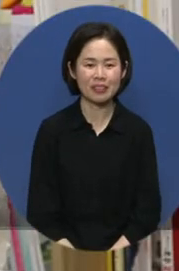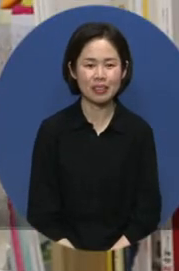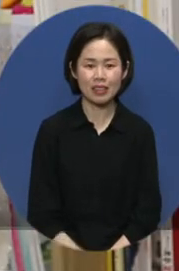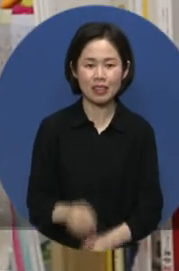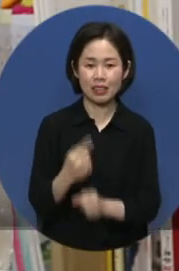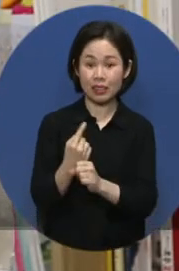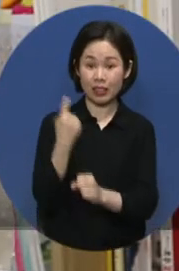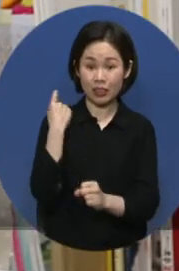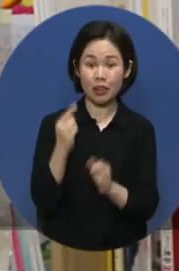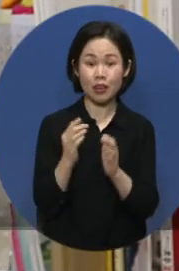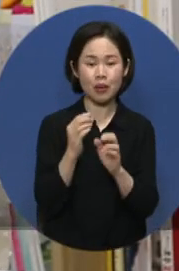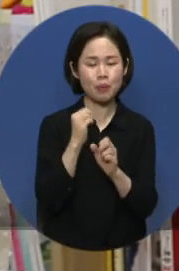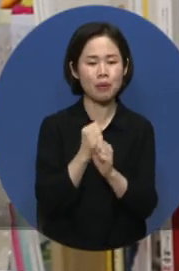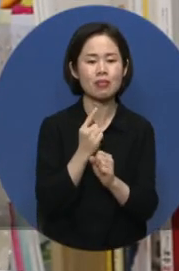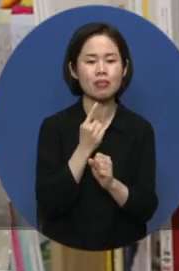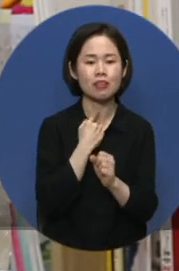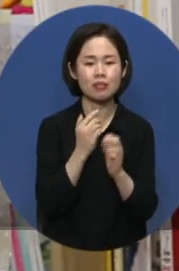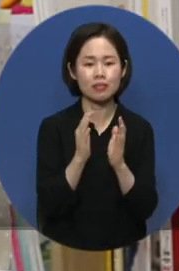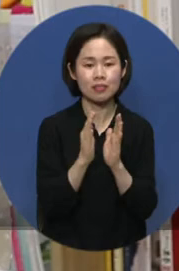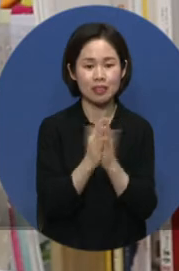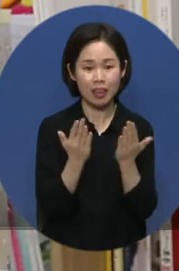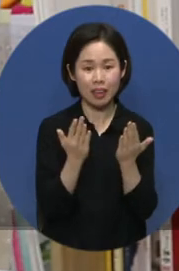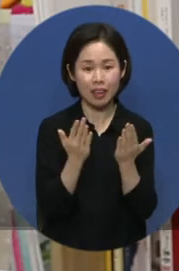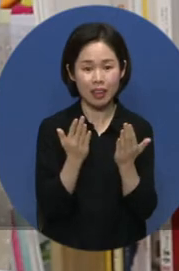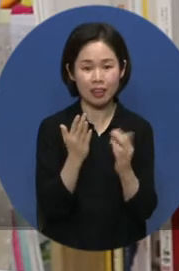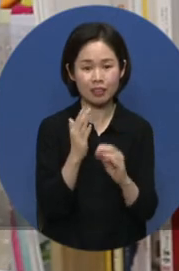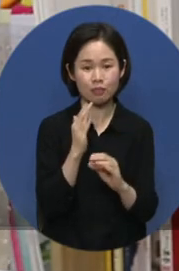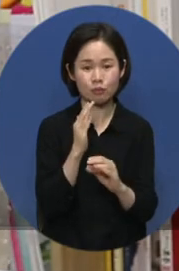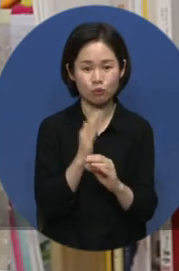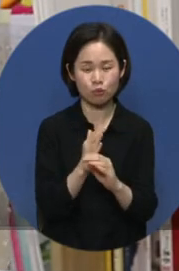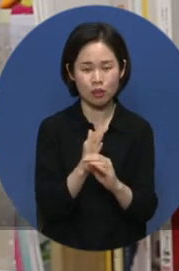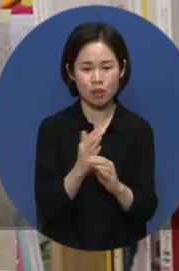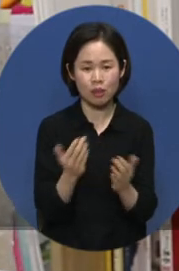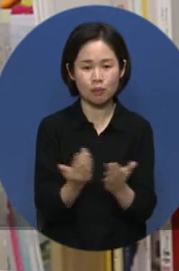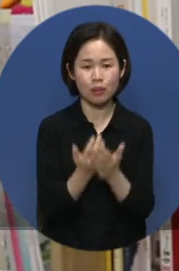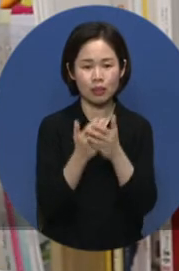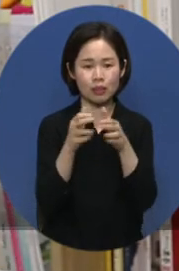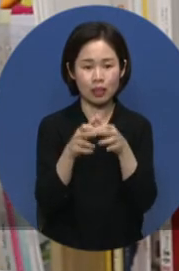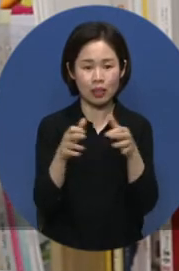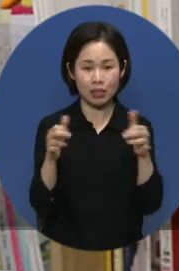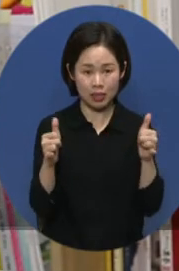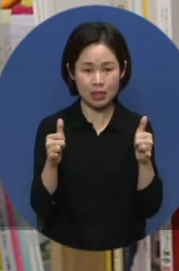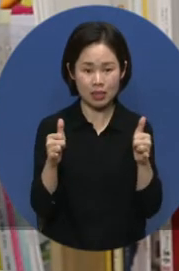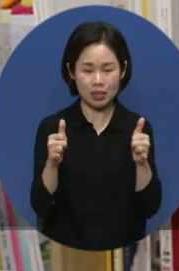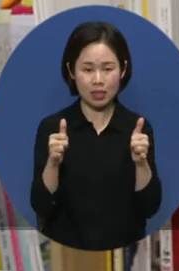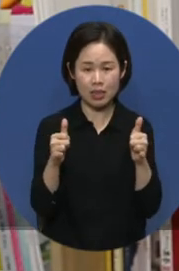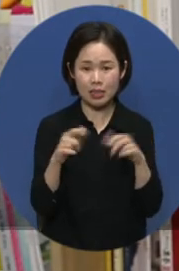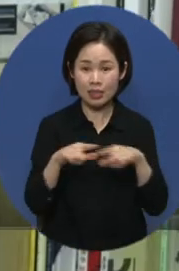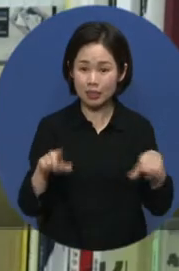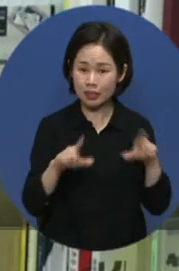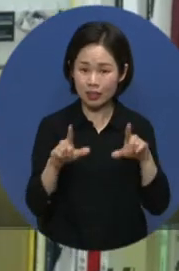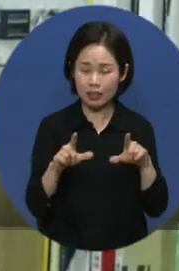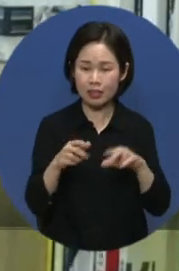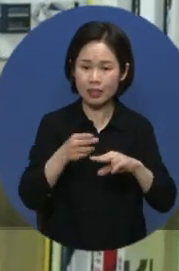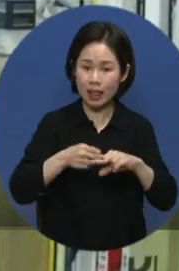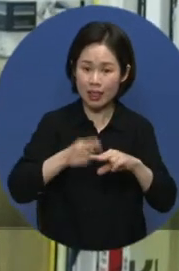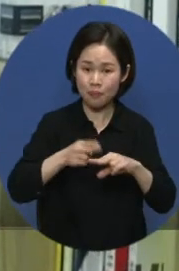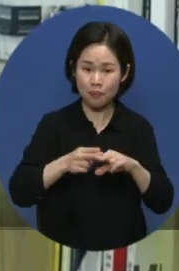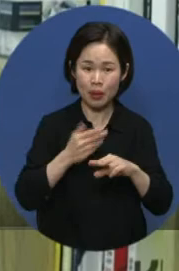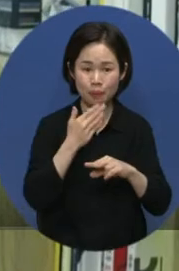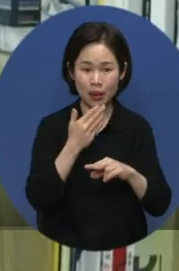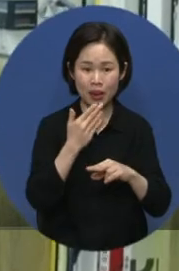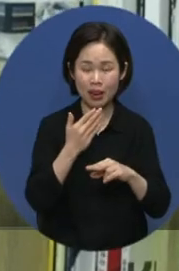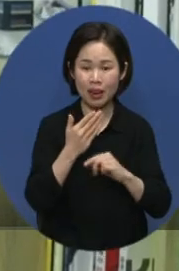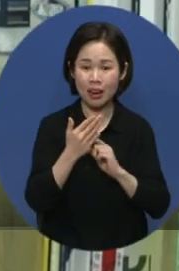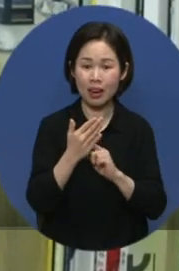작년에 만들었던 책 중에 발달장애인들이 쉽게 살림을 할 수 있는 걸 알려주는 책이 있었어요. 제목이 서태우지만